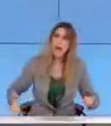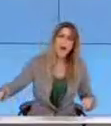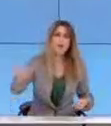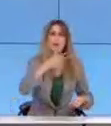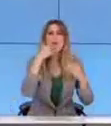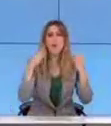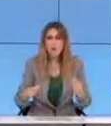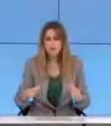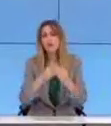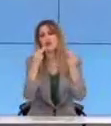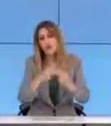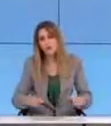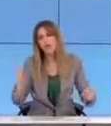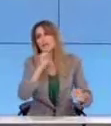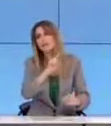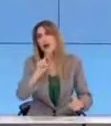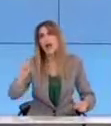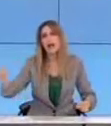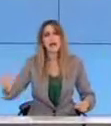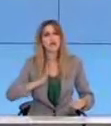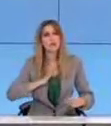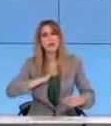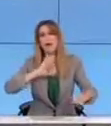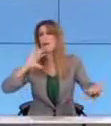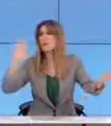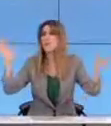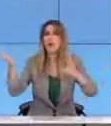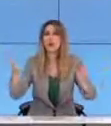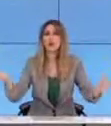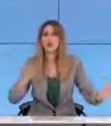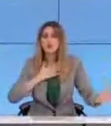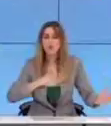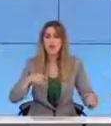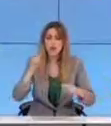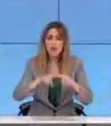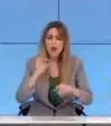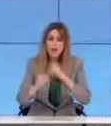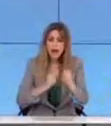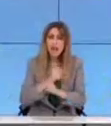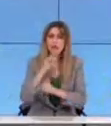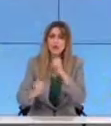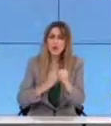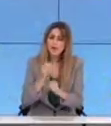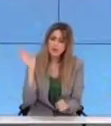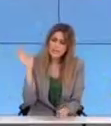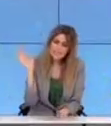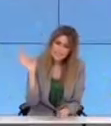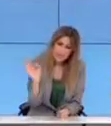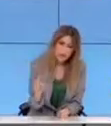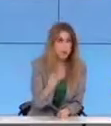πολίτες από ολόκληρο τον κόσμο θέλουν, επιθυμούν να επισκέφτονται τη χώρα μας κάθε χρόνο, πλέον όχι μόνο το καλοκαίρι, αλλά και το